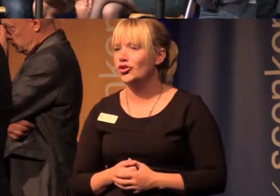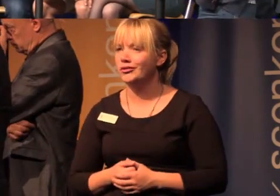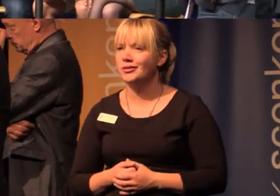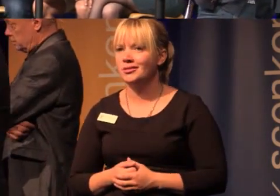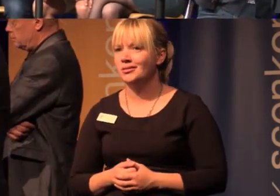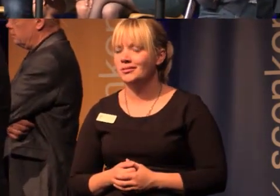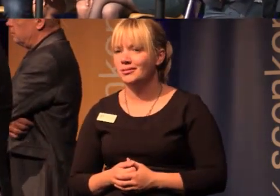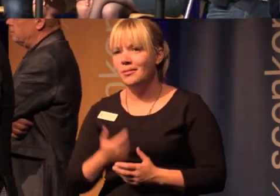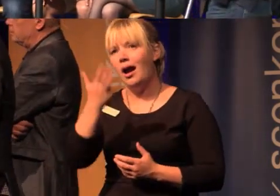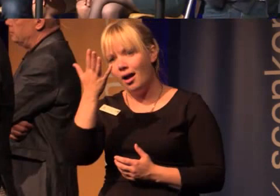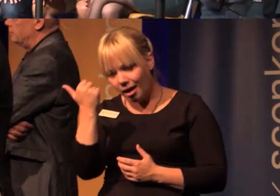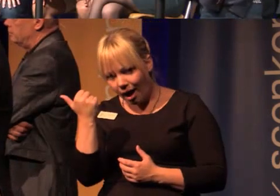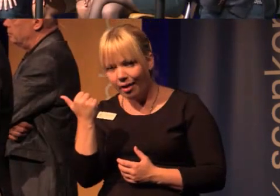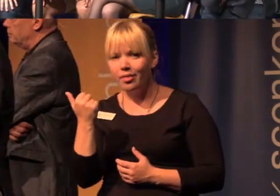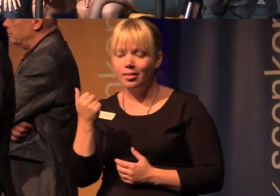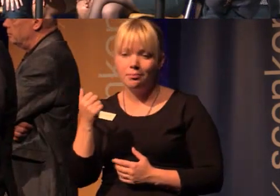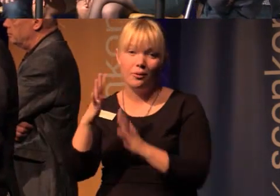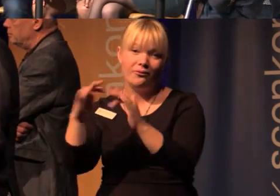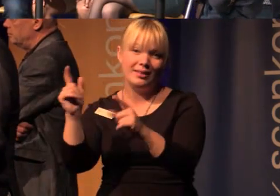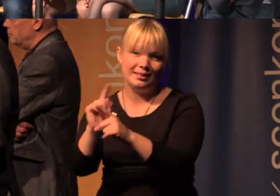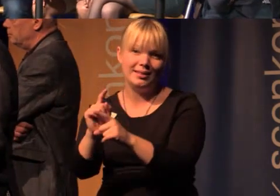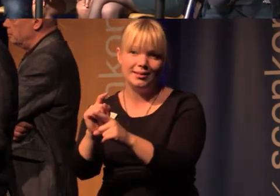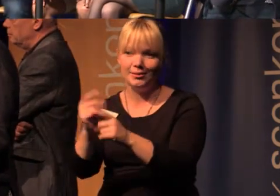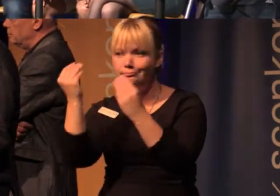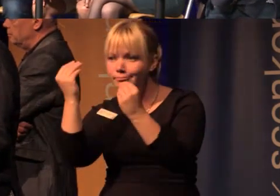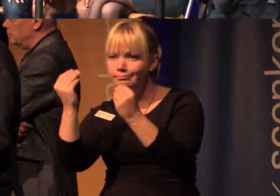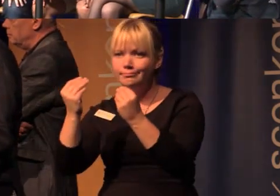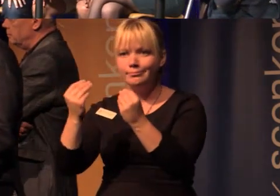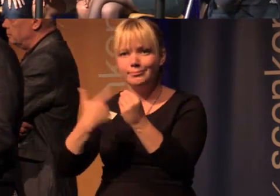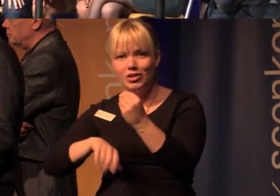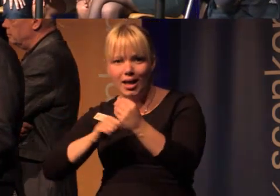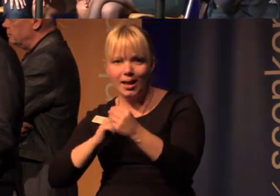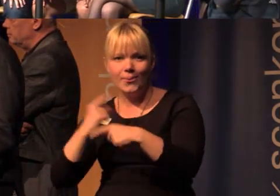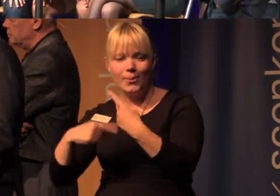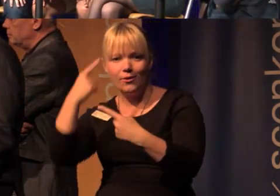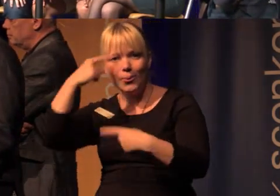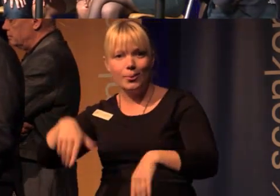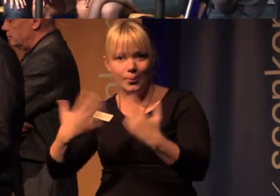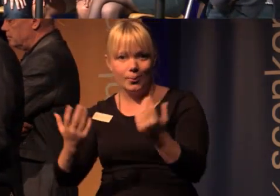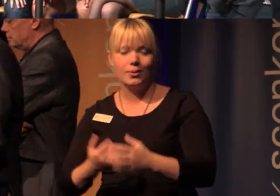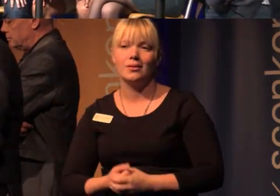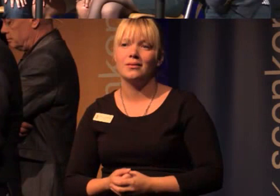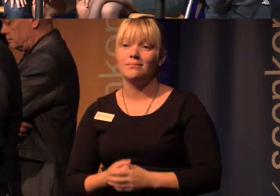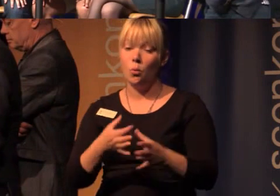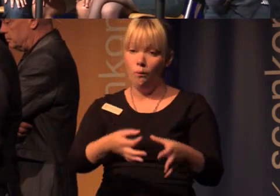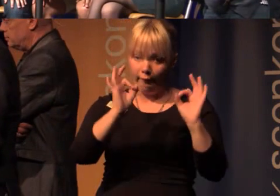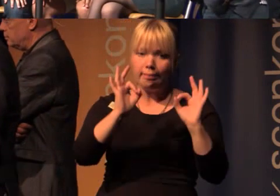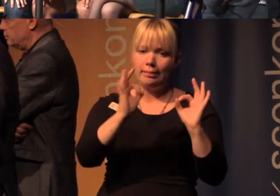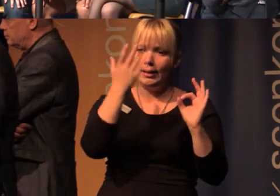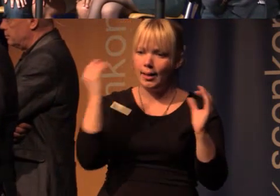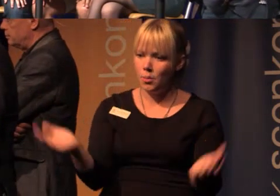att hålla på med kulturaktiviteter på fritiden vid sidan av. Och det är också någonting som kan uppmuntras från offentligt håll.